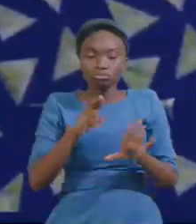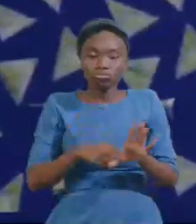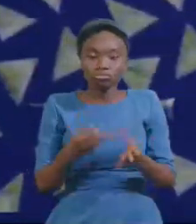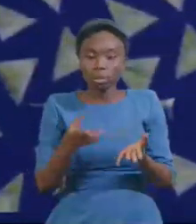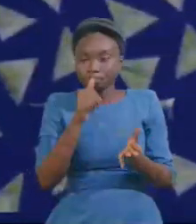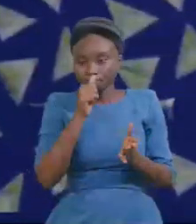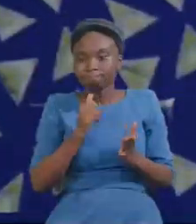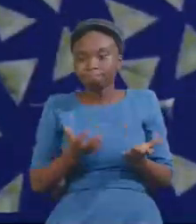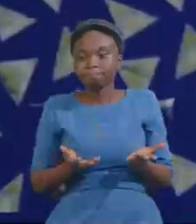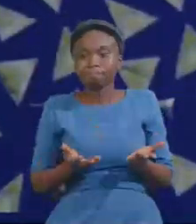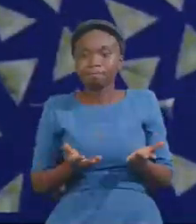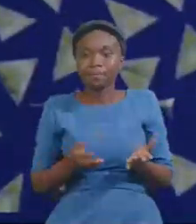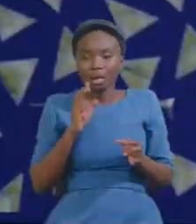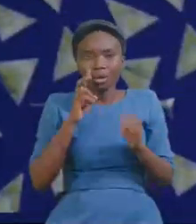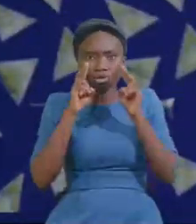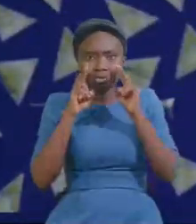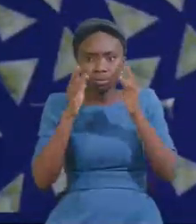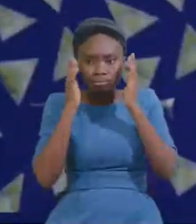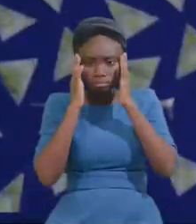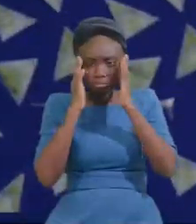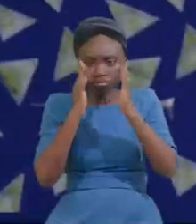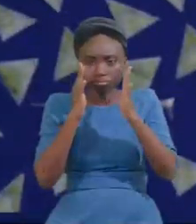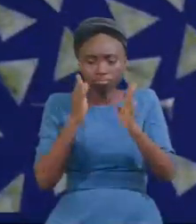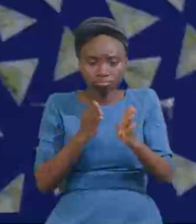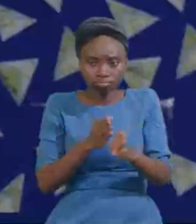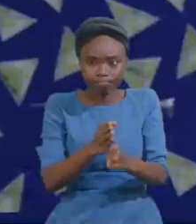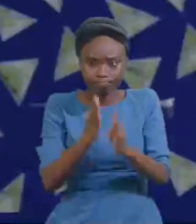laissez-moi vous poser une question. Tu es assis tranquillement